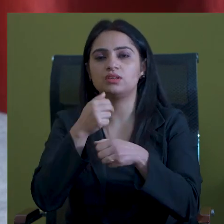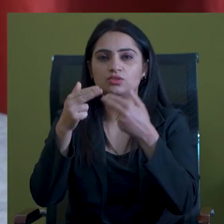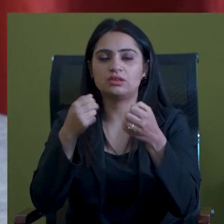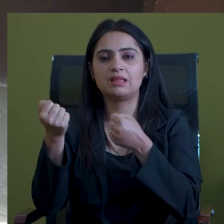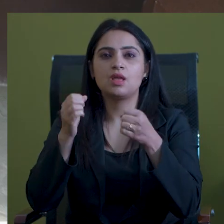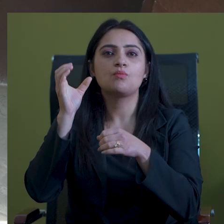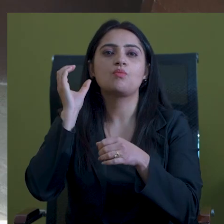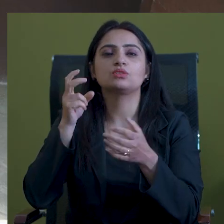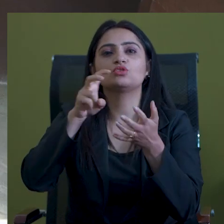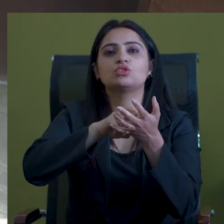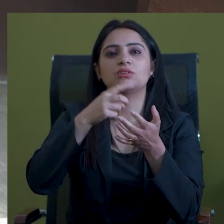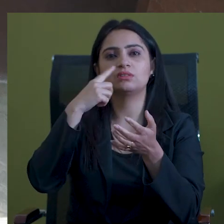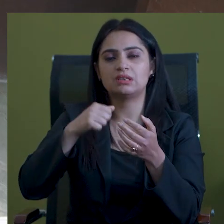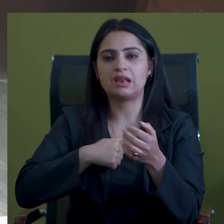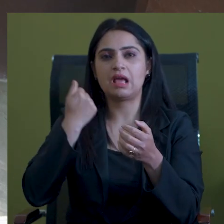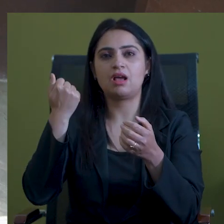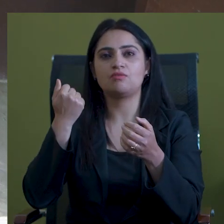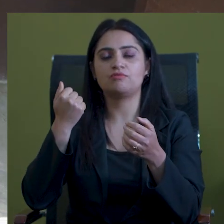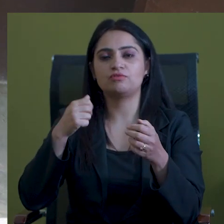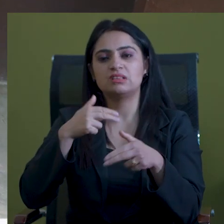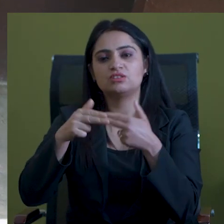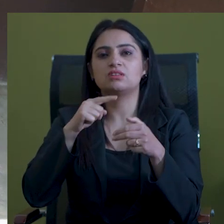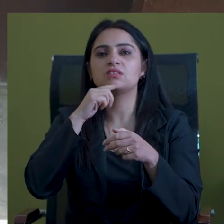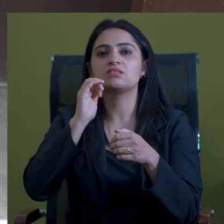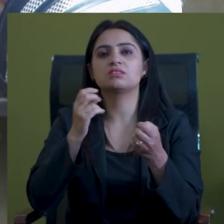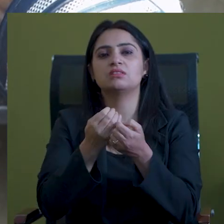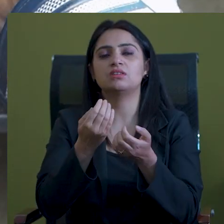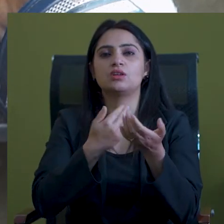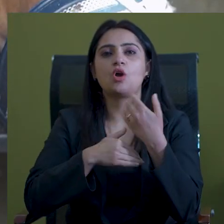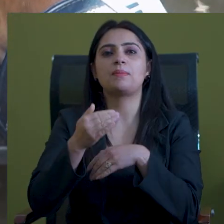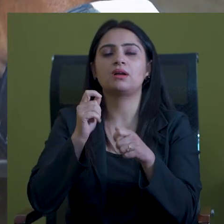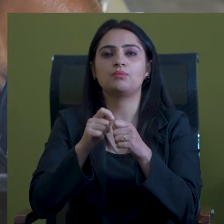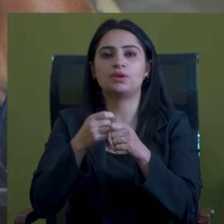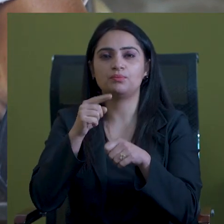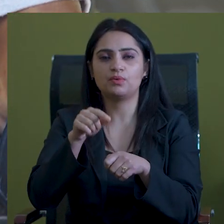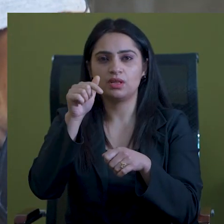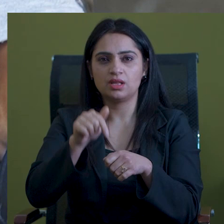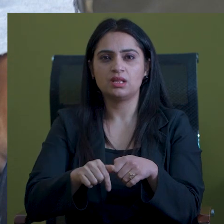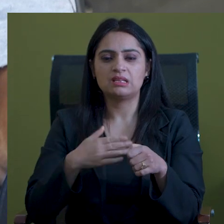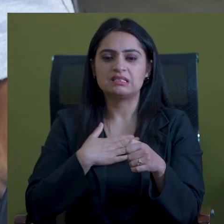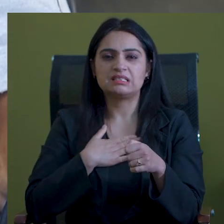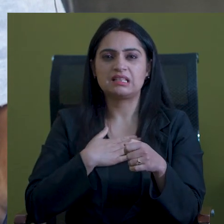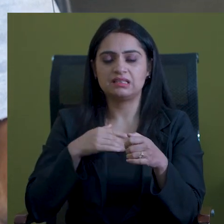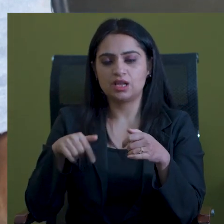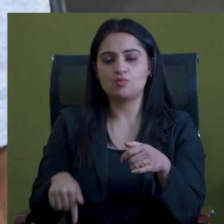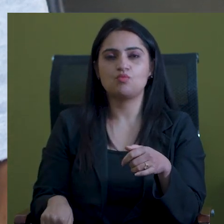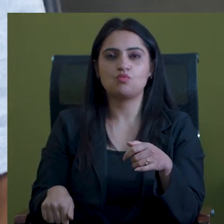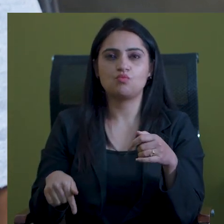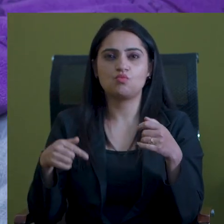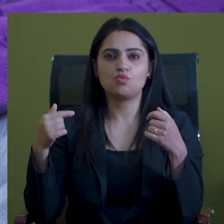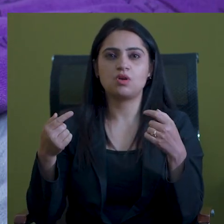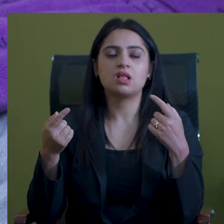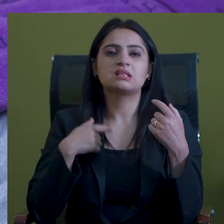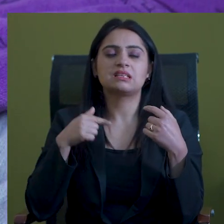बस्त चड़ेको दिन आफु चलने नसकने गरी अपांग थाये उनलाई अहिले चाती देखी मुनी को अंगमा कुने